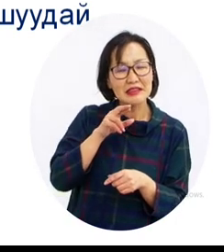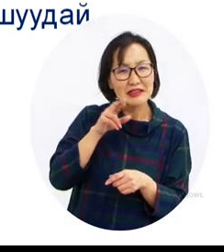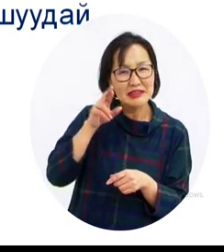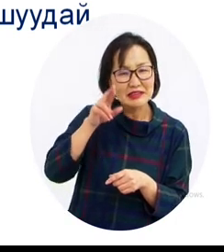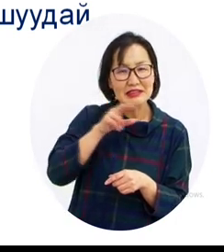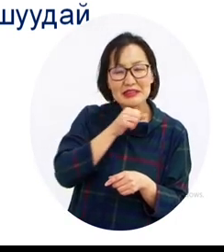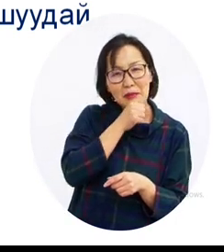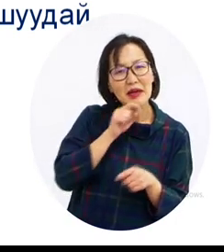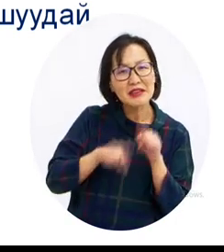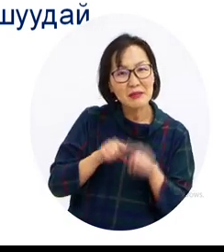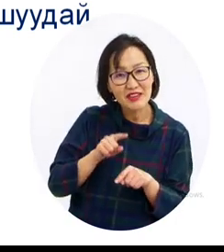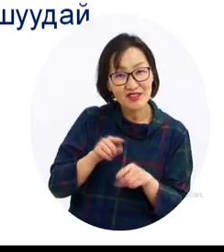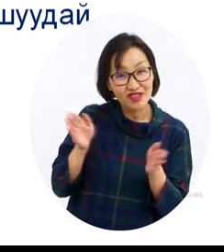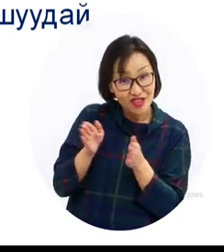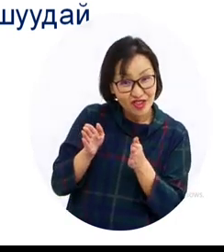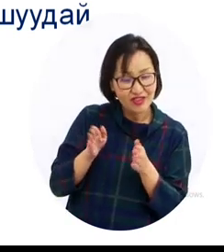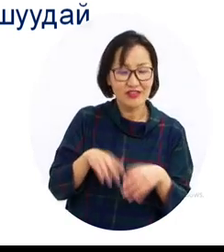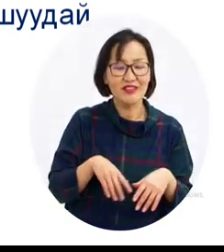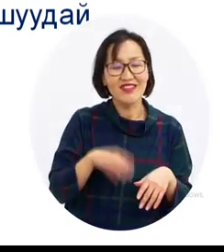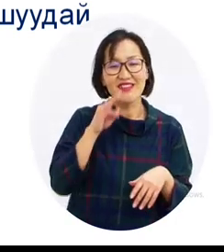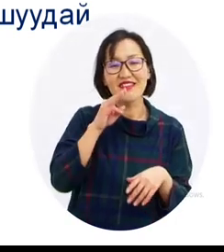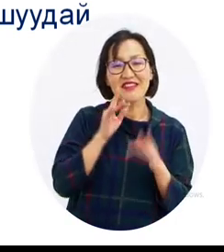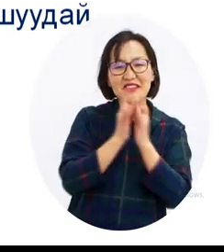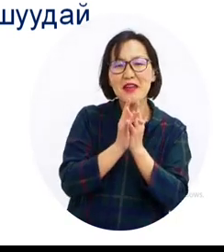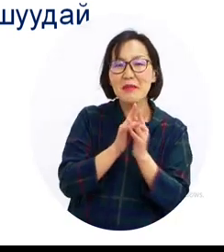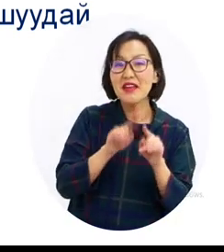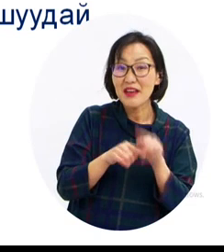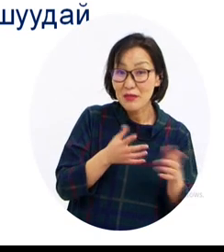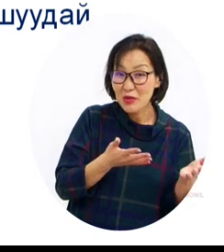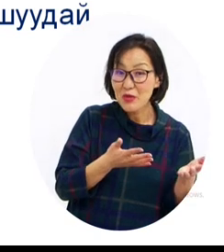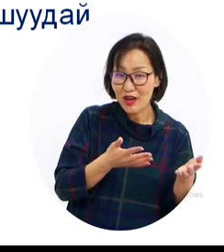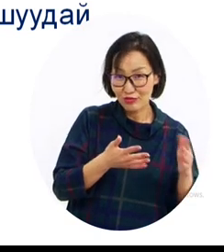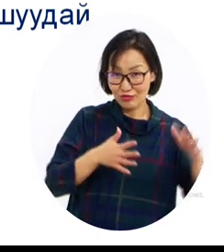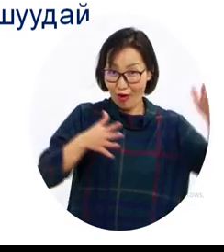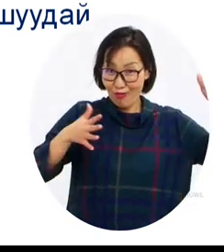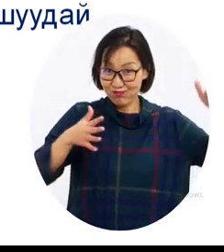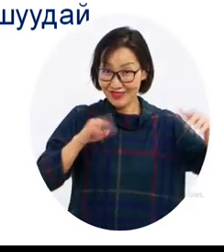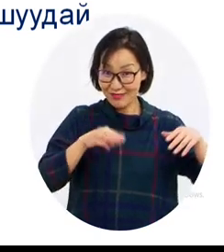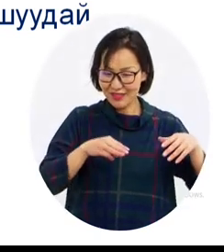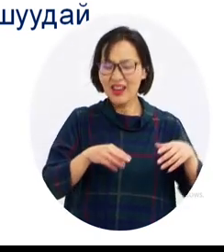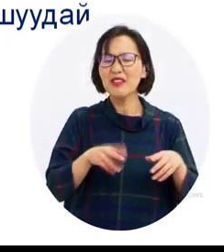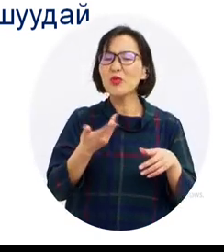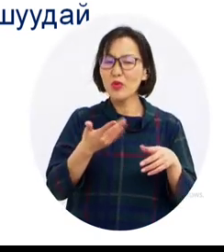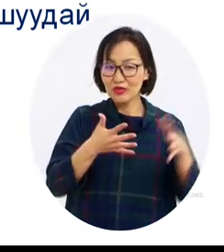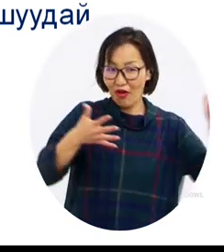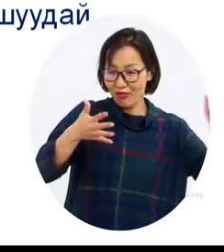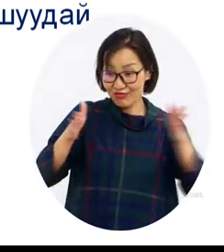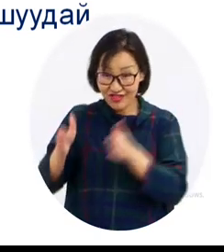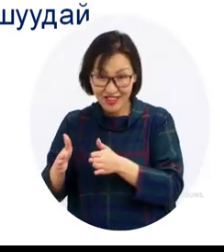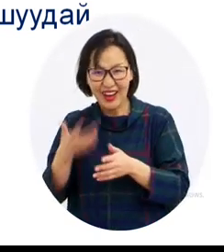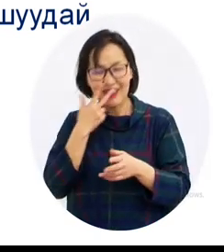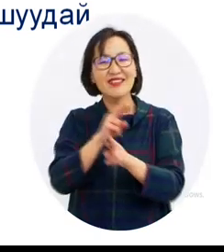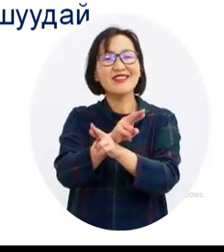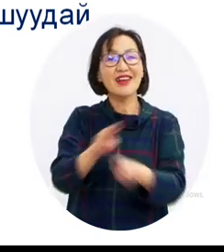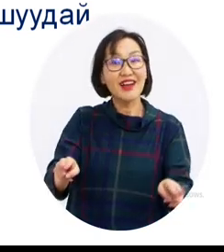вэ? Жижигхэн юмд. Тэмээ том амтэн тийм ээ. Уу ялгаатай гэсэн санааг агуулж байна тийм ээ. Маш